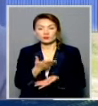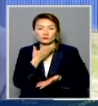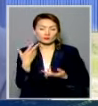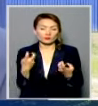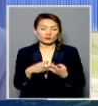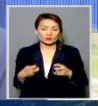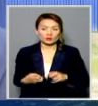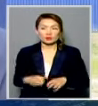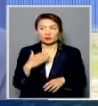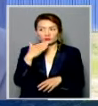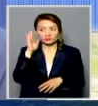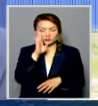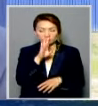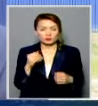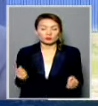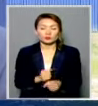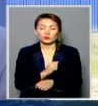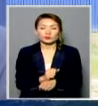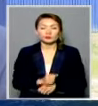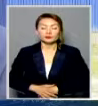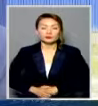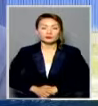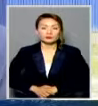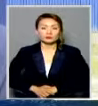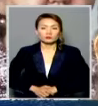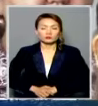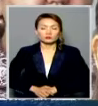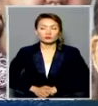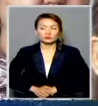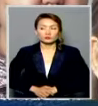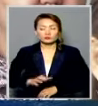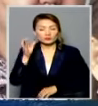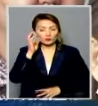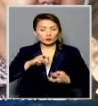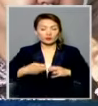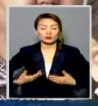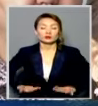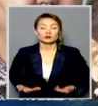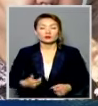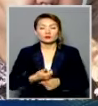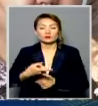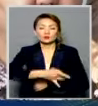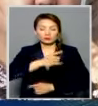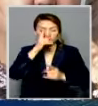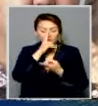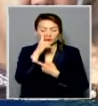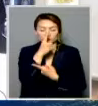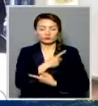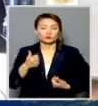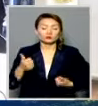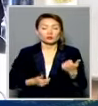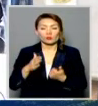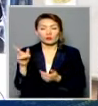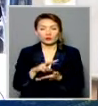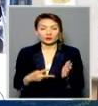актуальной. Летом идет вода, а зимой вода останавливается. Выслушав проблемы жителей, глава района сообщил, что на конкурс